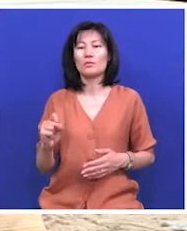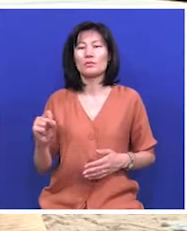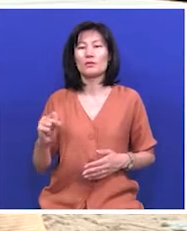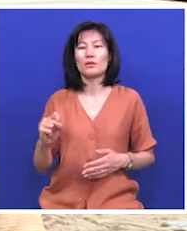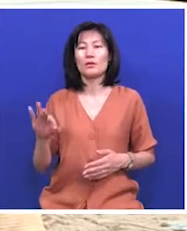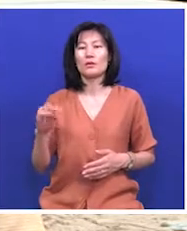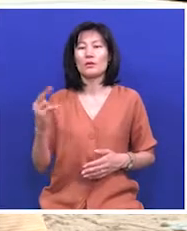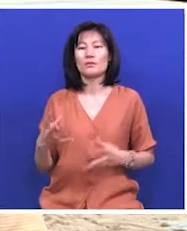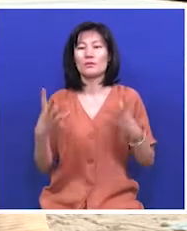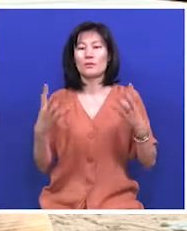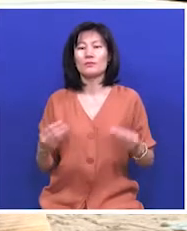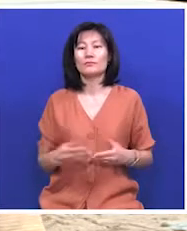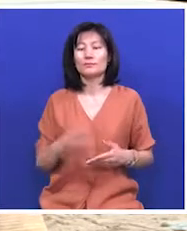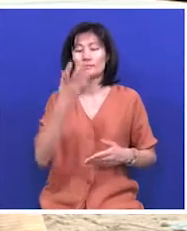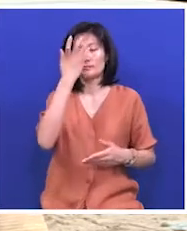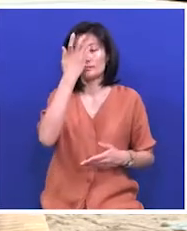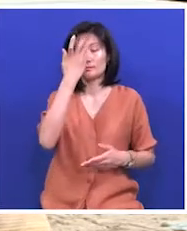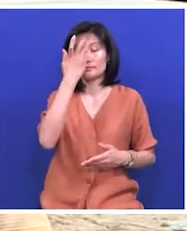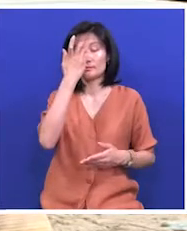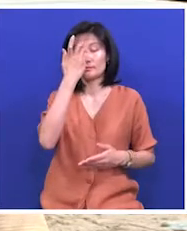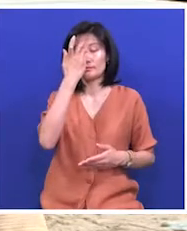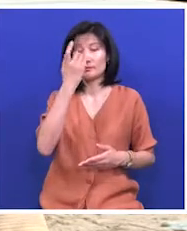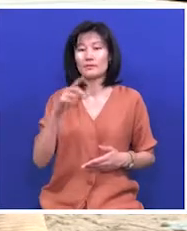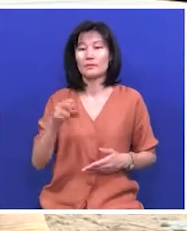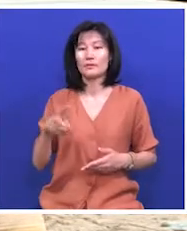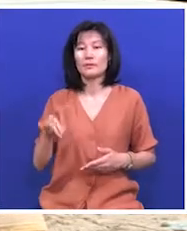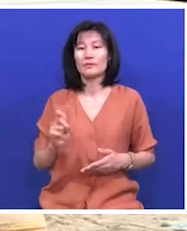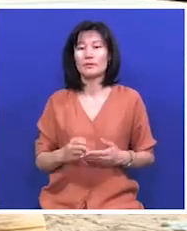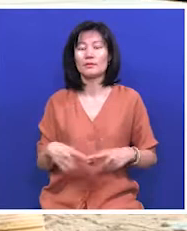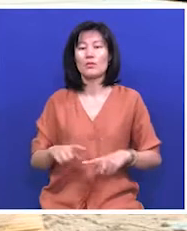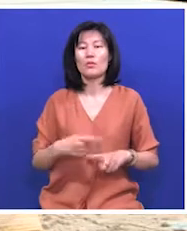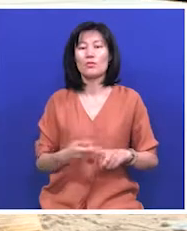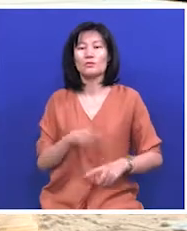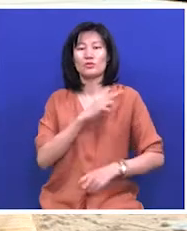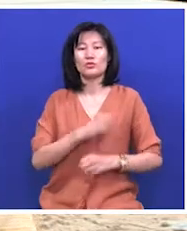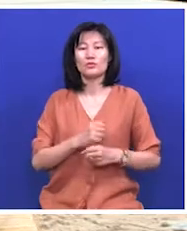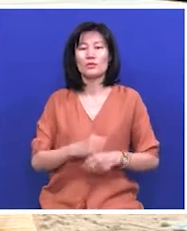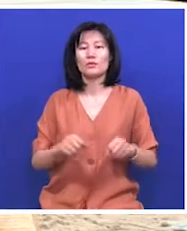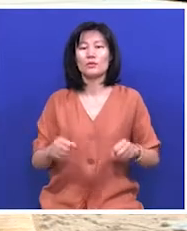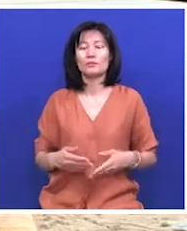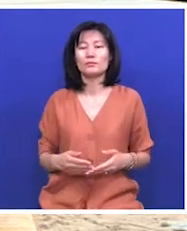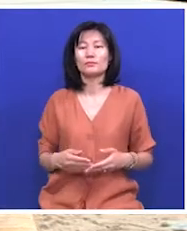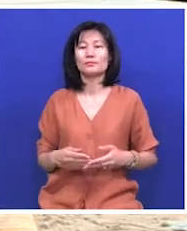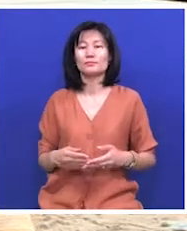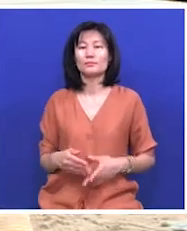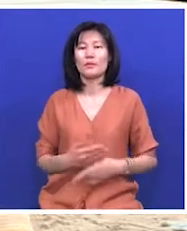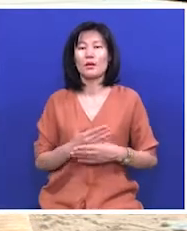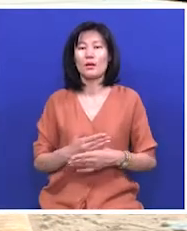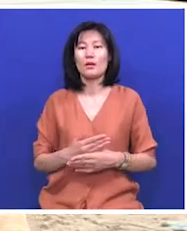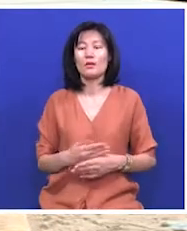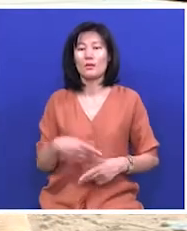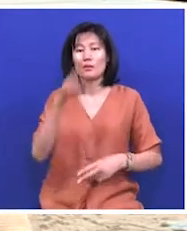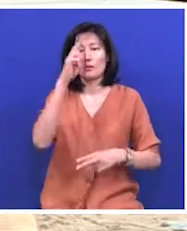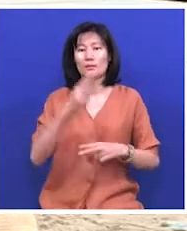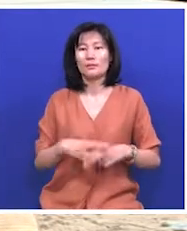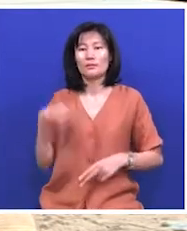разы болсын ораза күнінде осы елбасына, осы бізге қызмет етіп әйтеуір жәрдем беріп